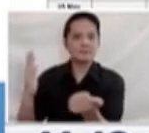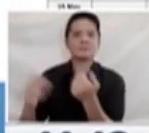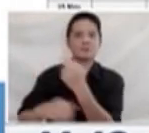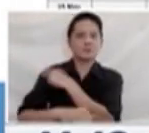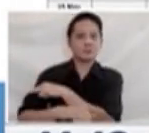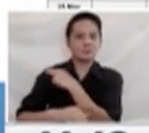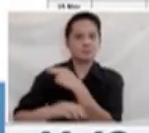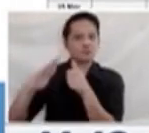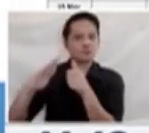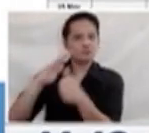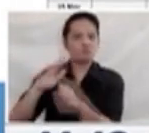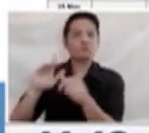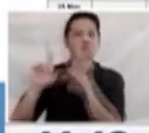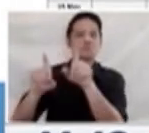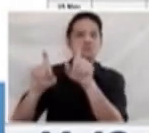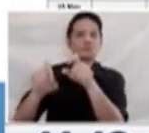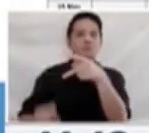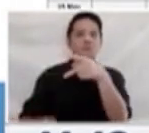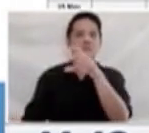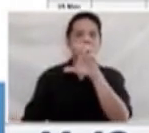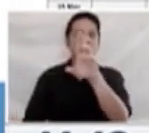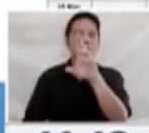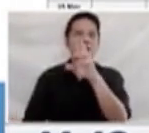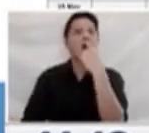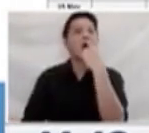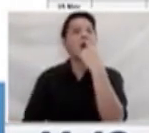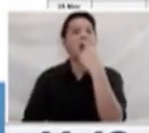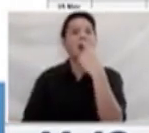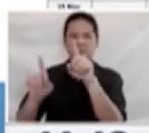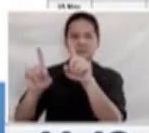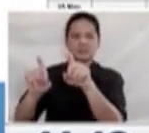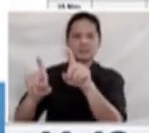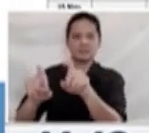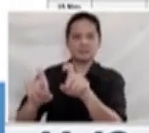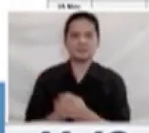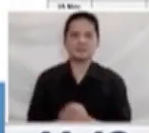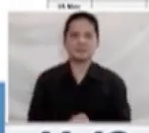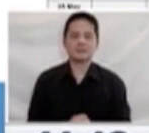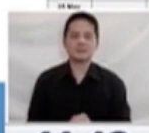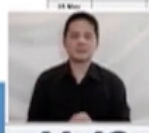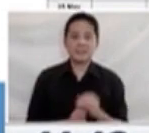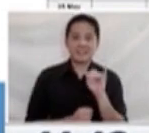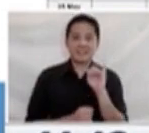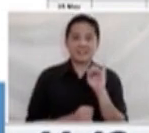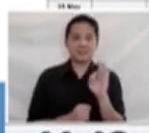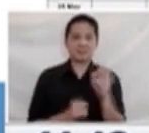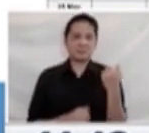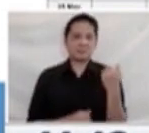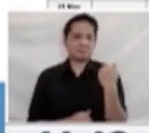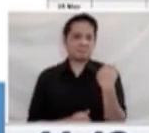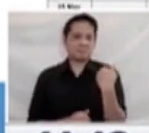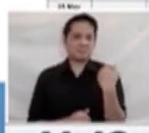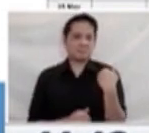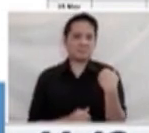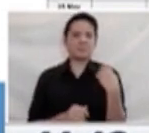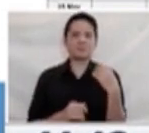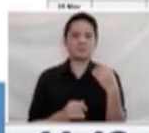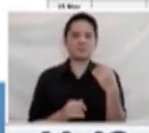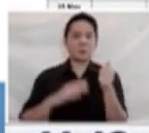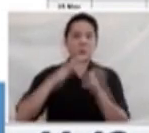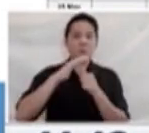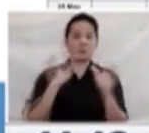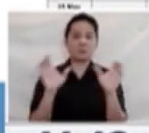kanina, ang mga kababayan natin sa OFW sa Luzon ay hinatid naman sakay ng bus at yung iba naman po ay barko.